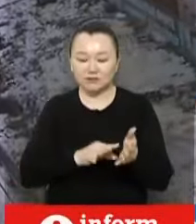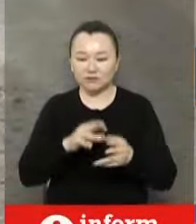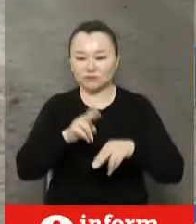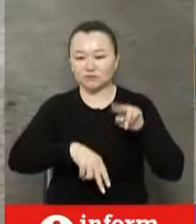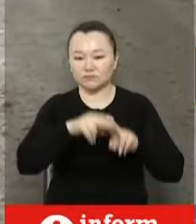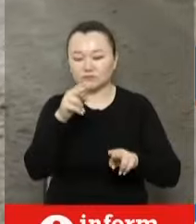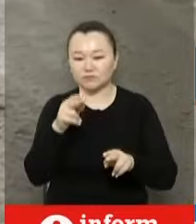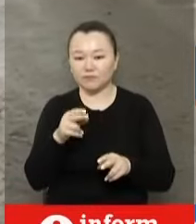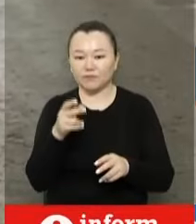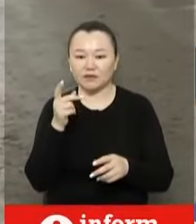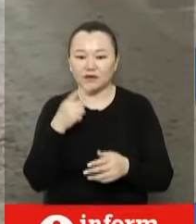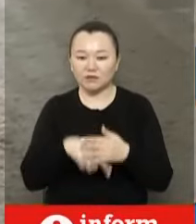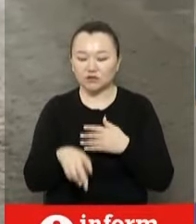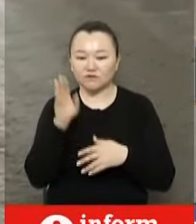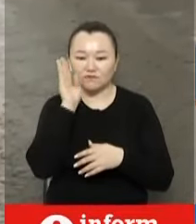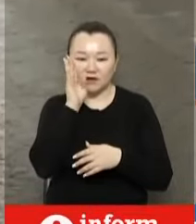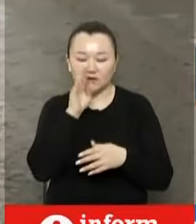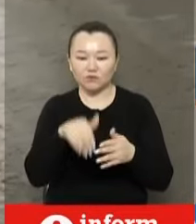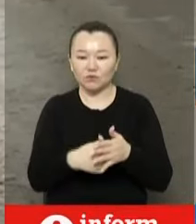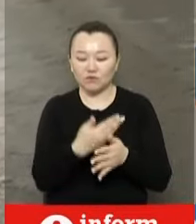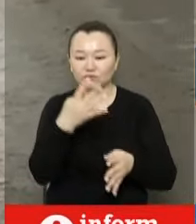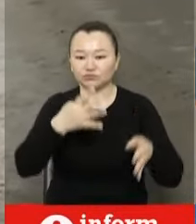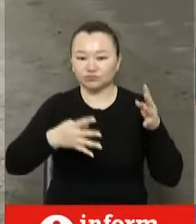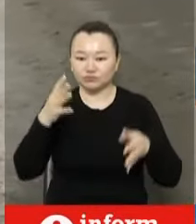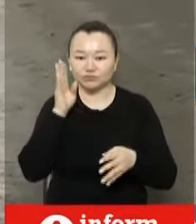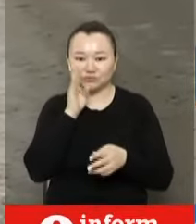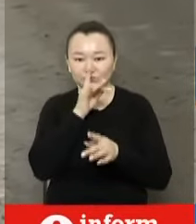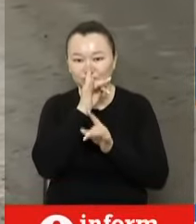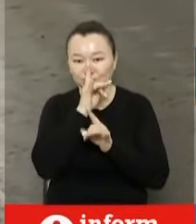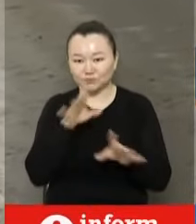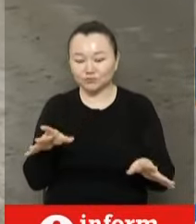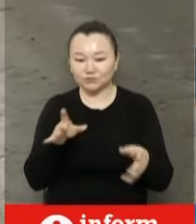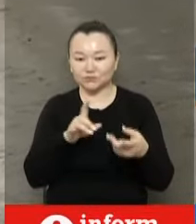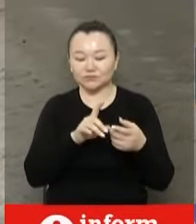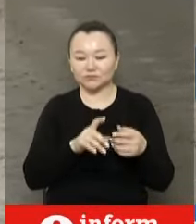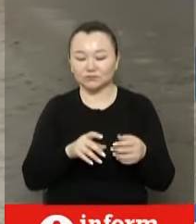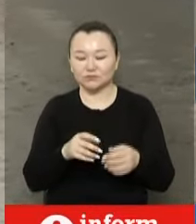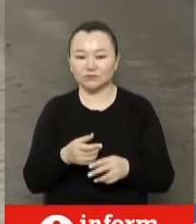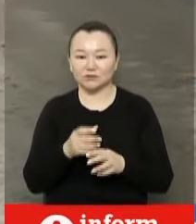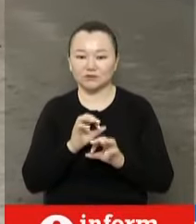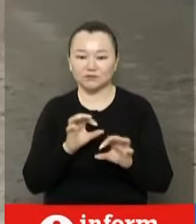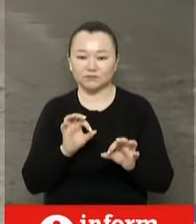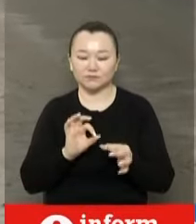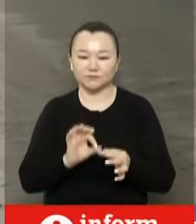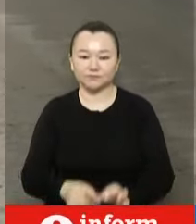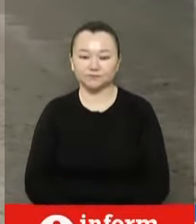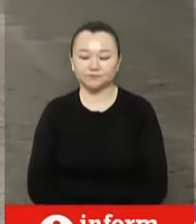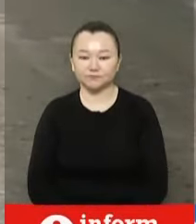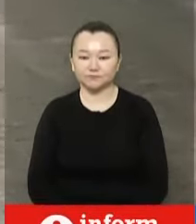строительстве. Иначе вода в дома новоселах просто не дойдет. Оксана Матасова, Рамиль Дусумов, Информбюро, Акмолинская область.